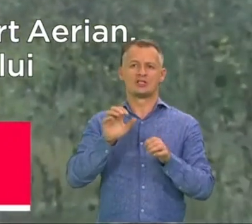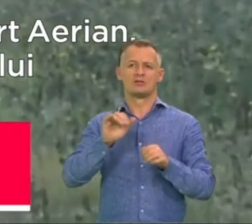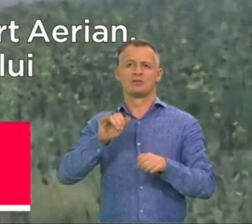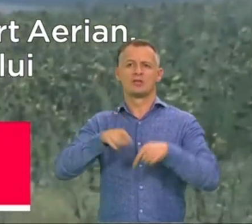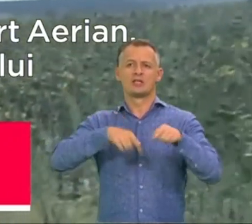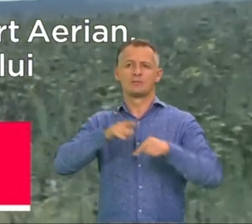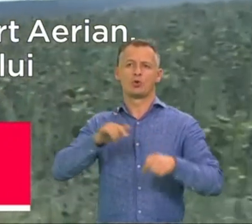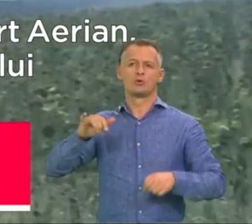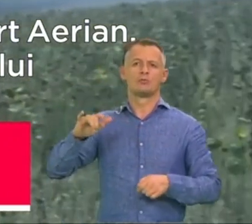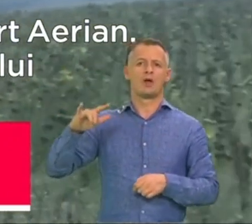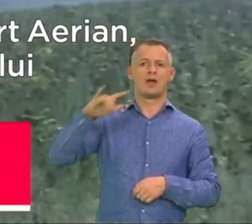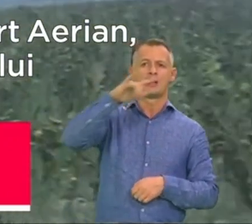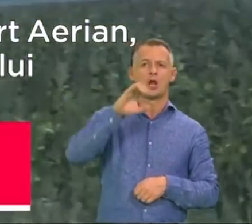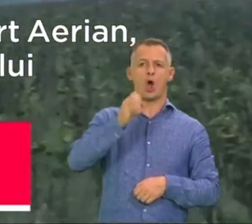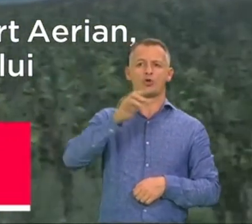care